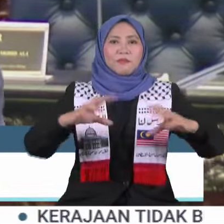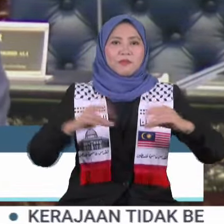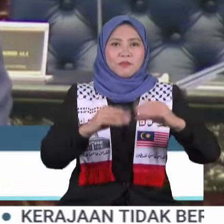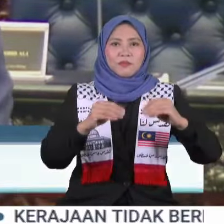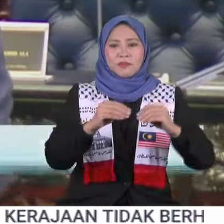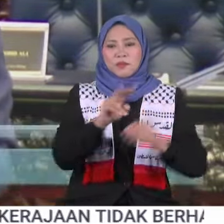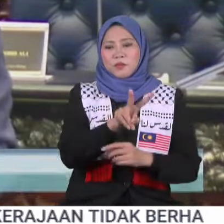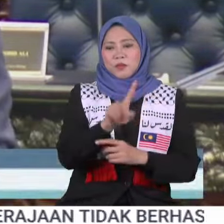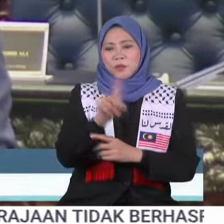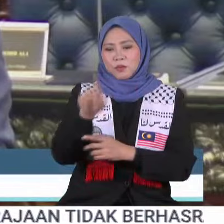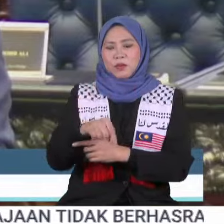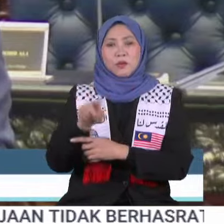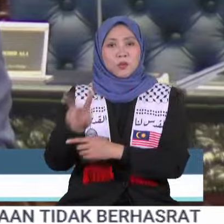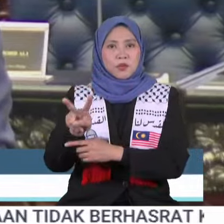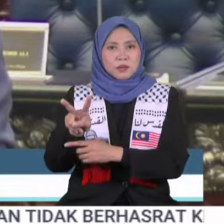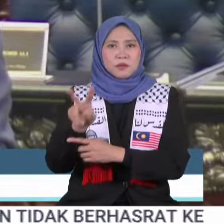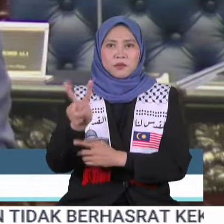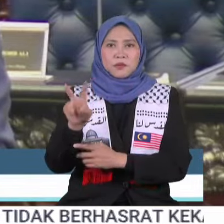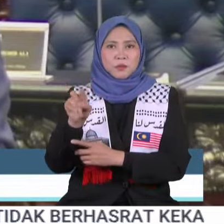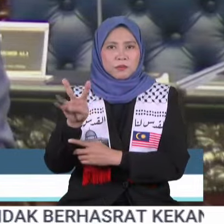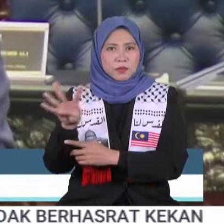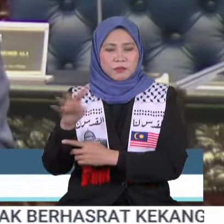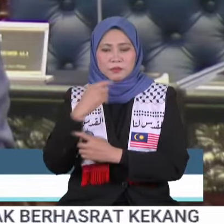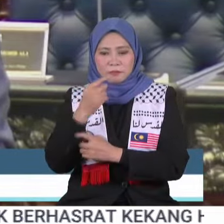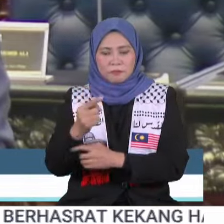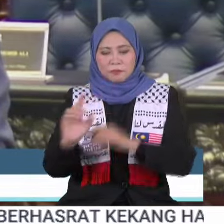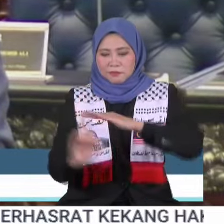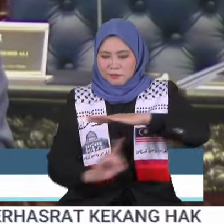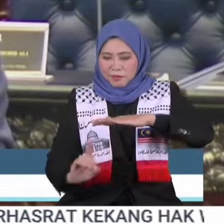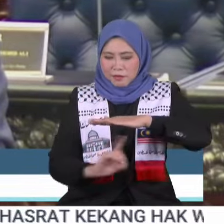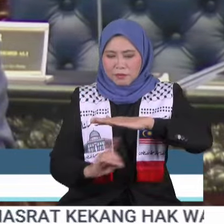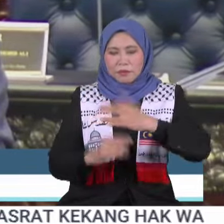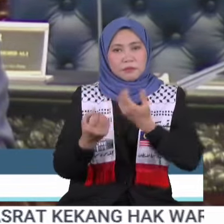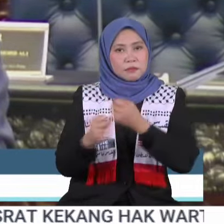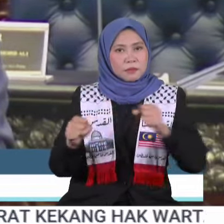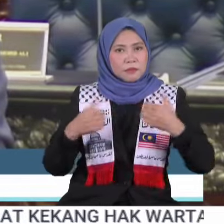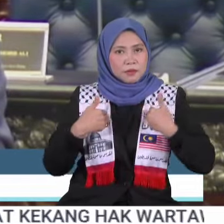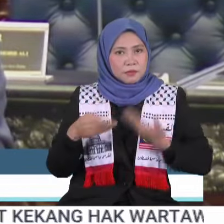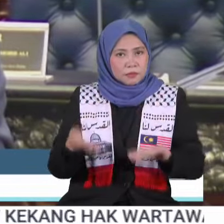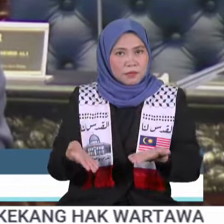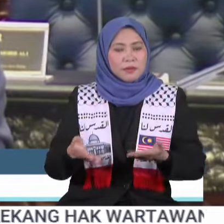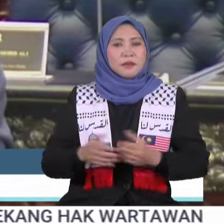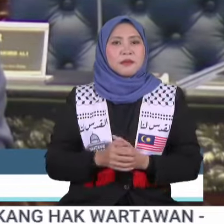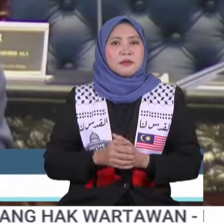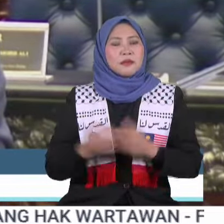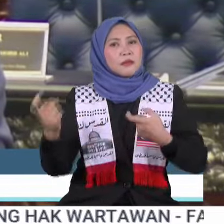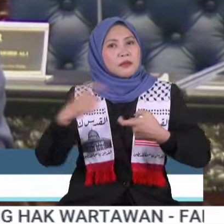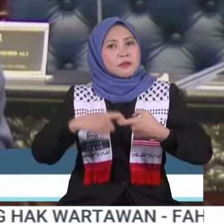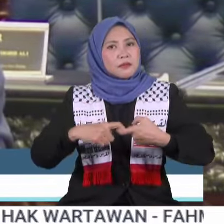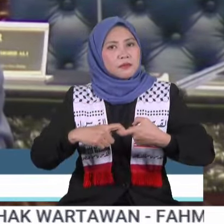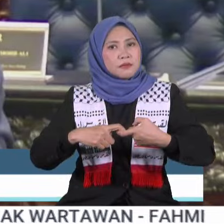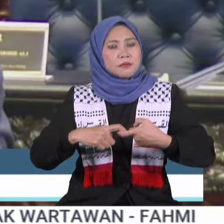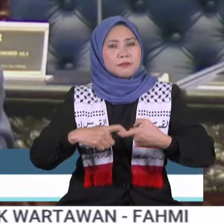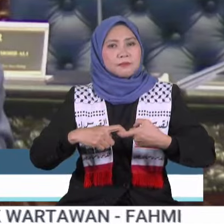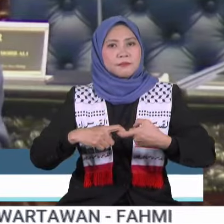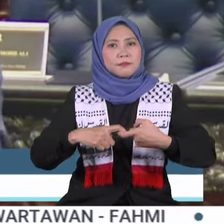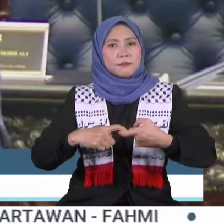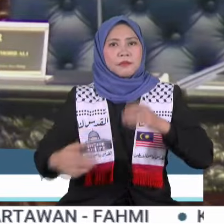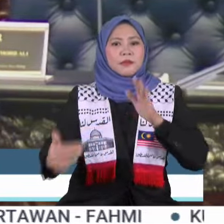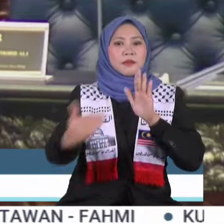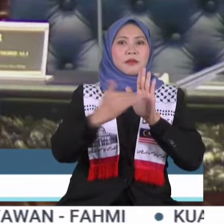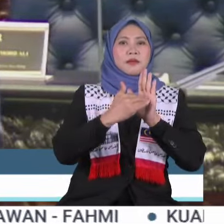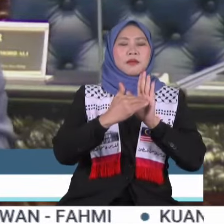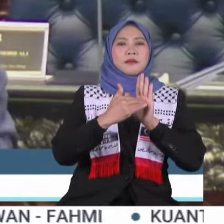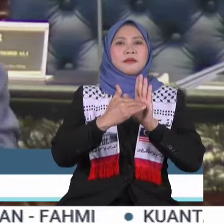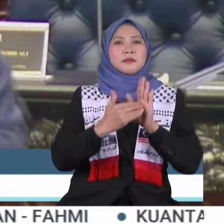Februari 2024 telah menegaskan bahawa dasar sedia ada ialah tentang halangan